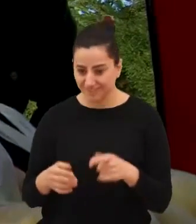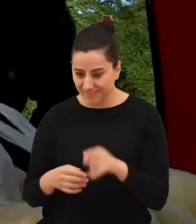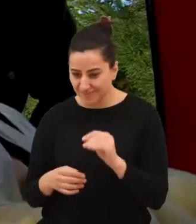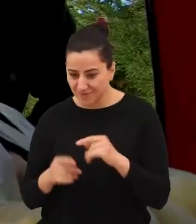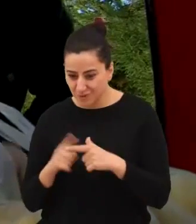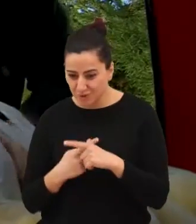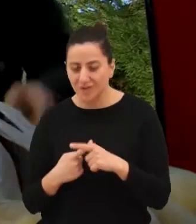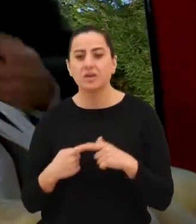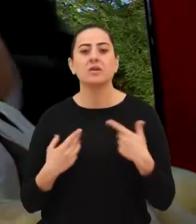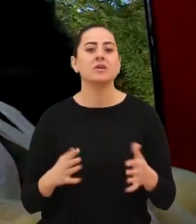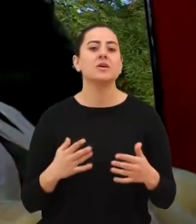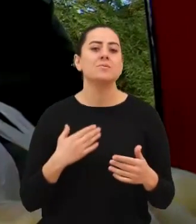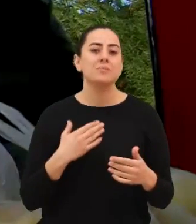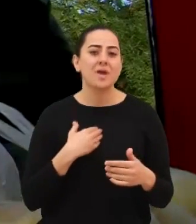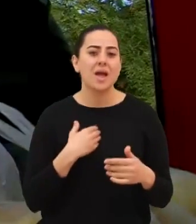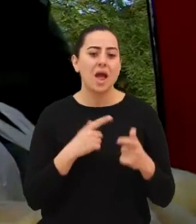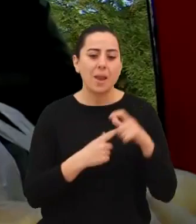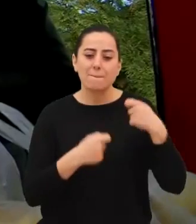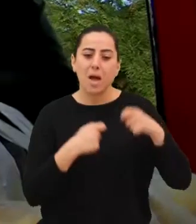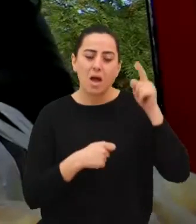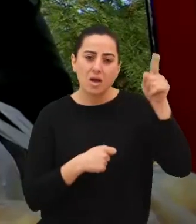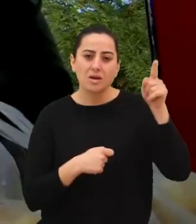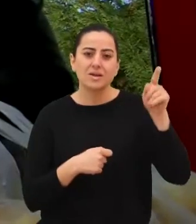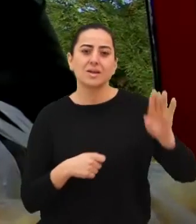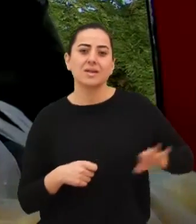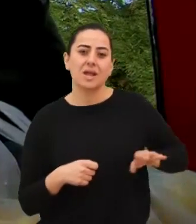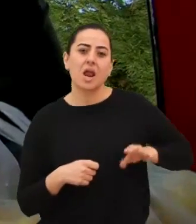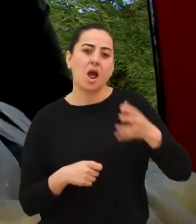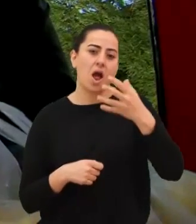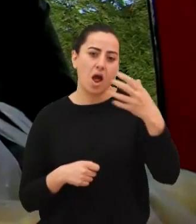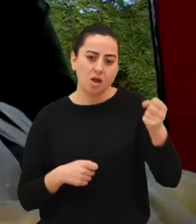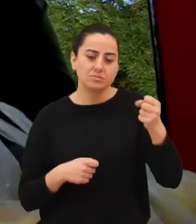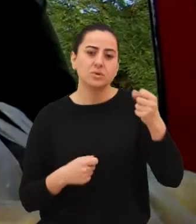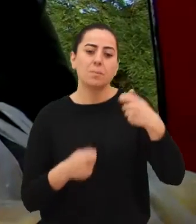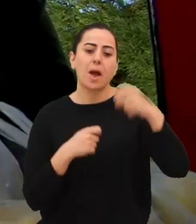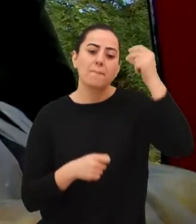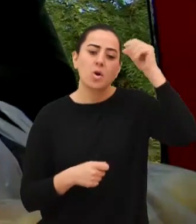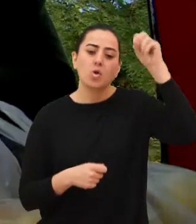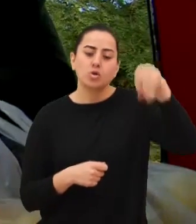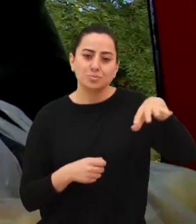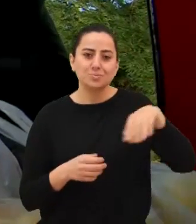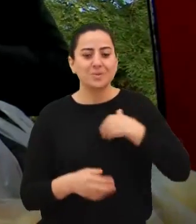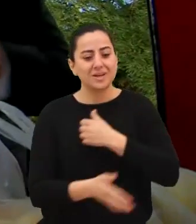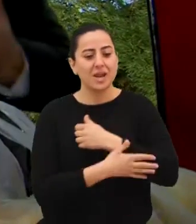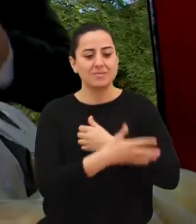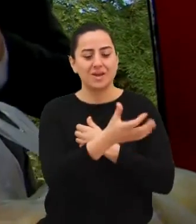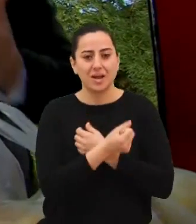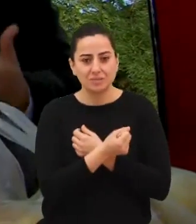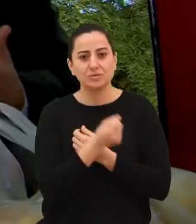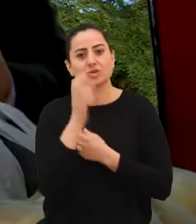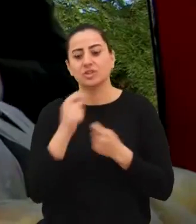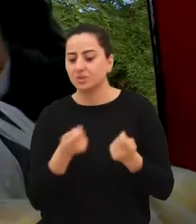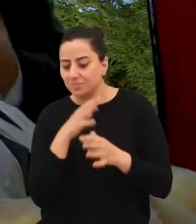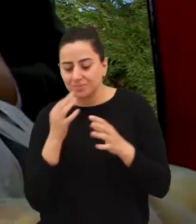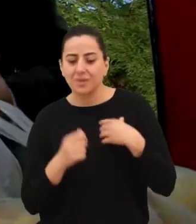aldın? Yok, Junior almadım ya. Bizim Erdem yok mu bankada çalışan ya? O yeğenini almış, bankada unutmuş. Ben de yanıma aldım. Şuradaki şu işimi